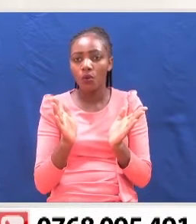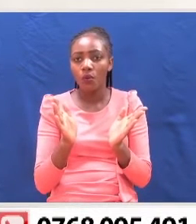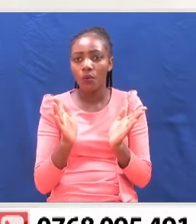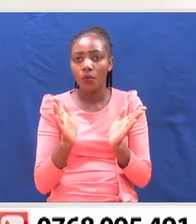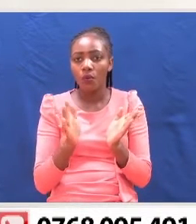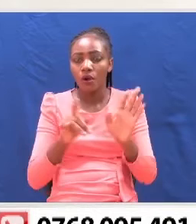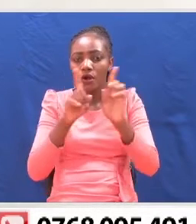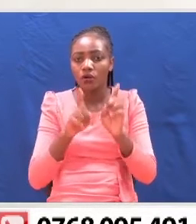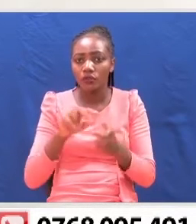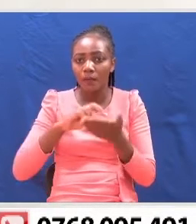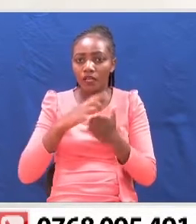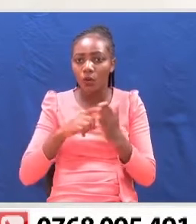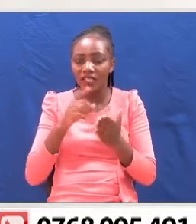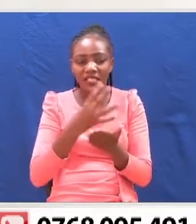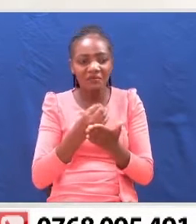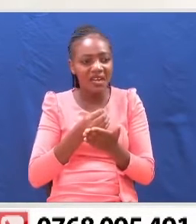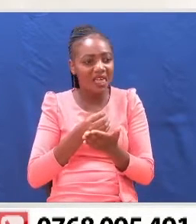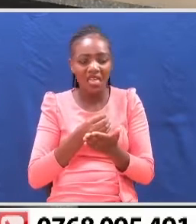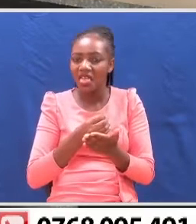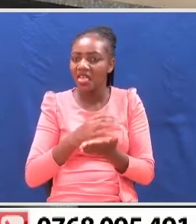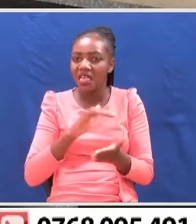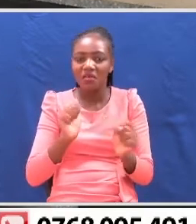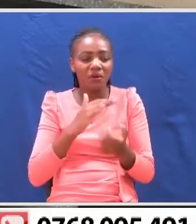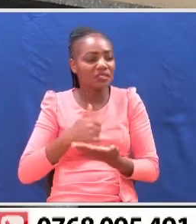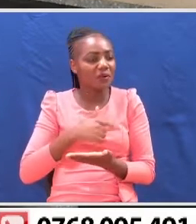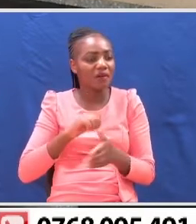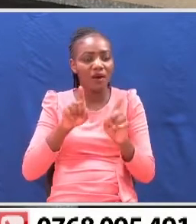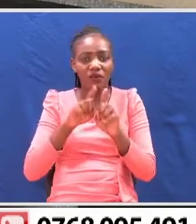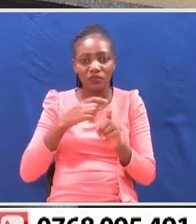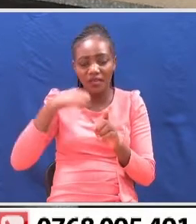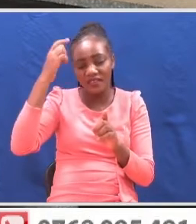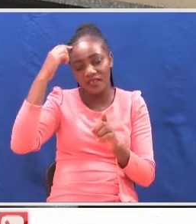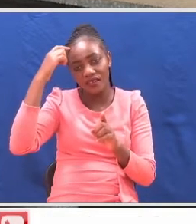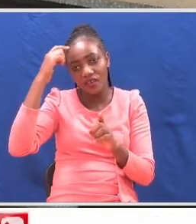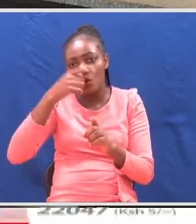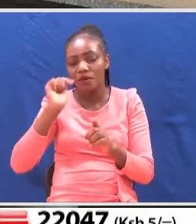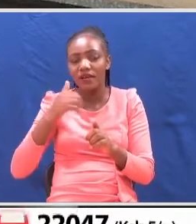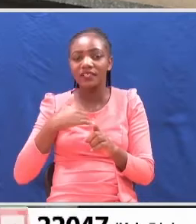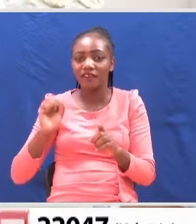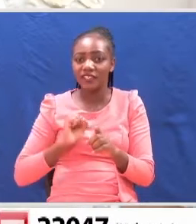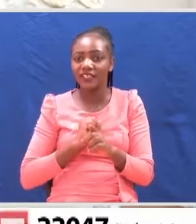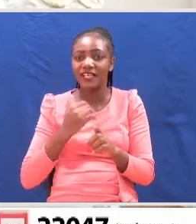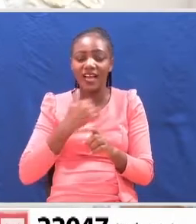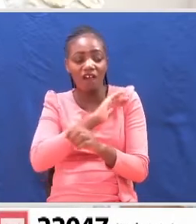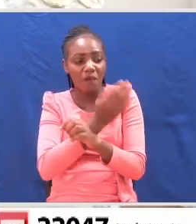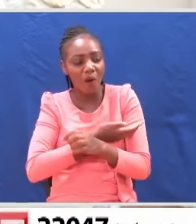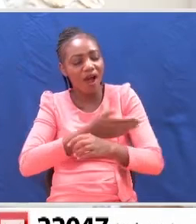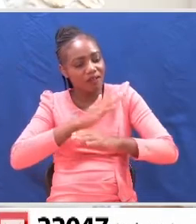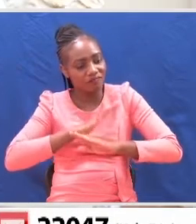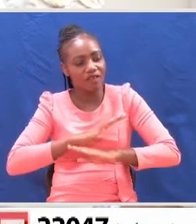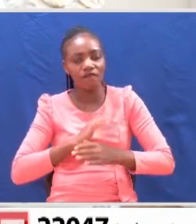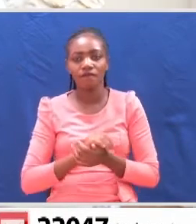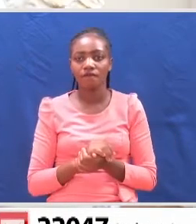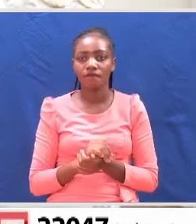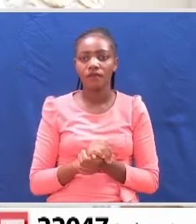mwaka. Kwa hivyo hiyo itu zingine inakuwa ni too late. So mimi nafikiria kwenda mbele ni lazima tuwe na Senate lenye litakuwa na nguvu. Kuna